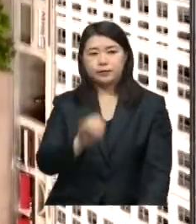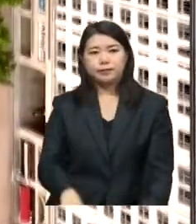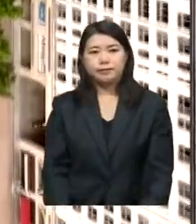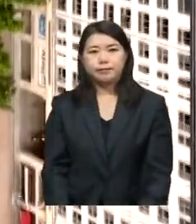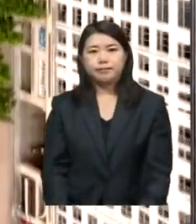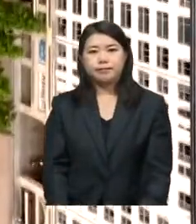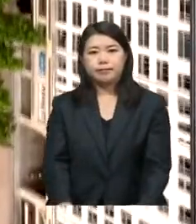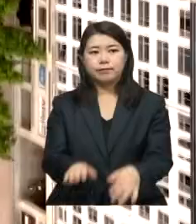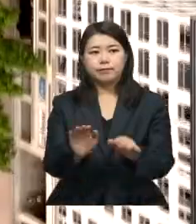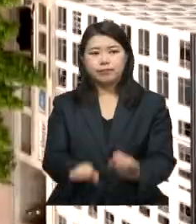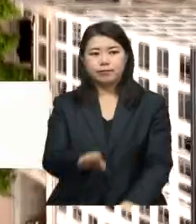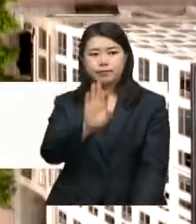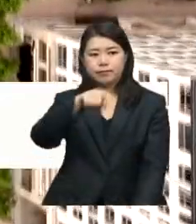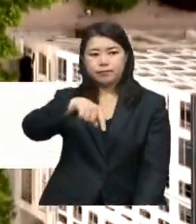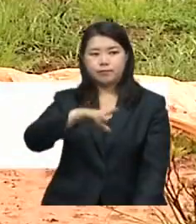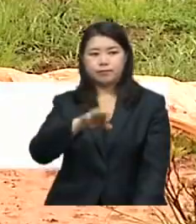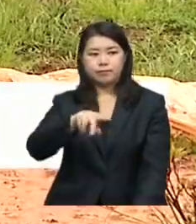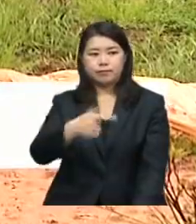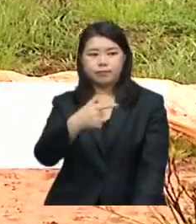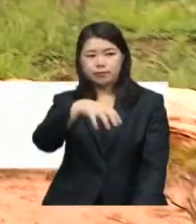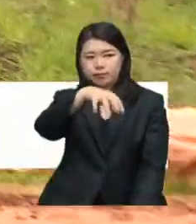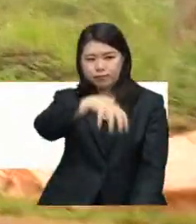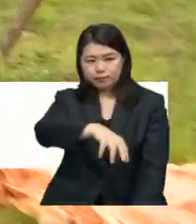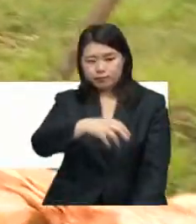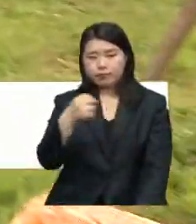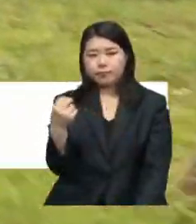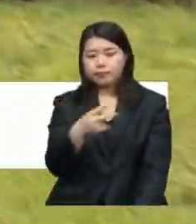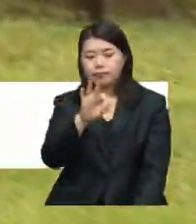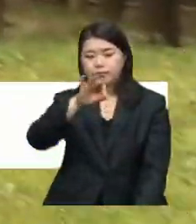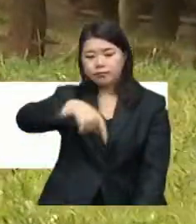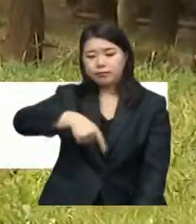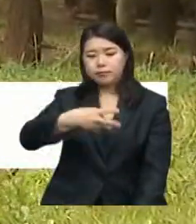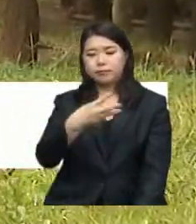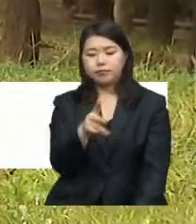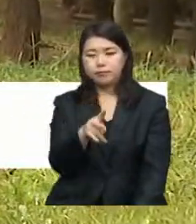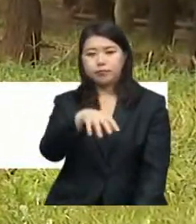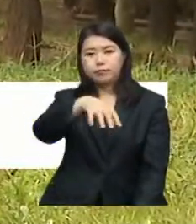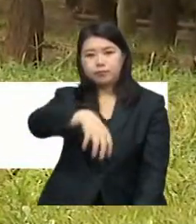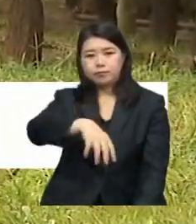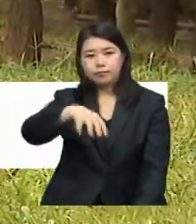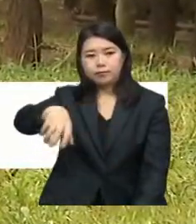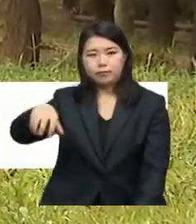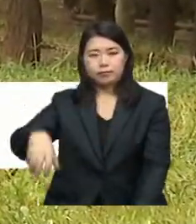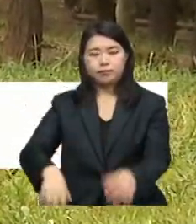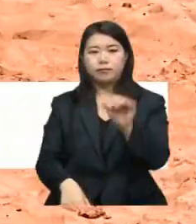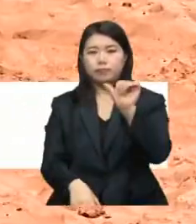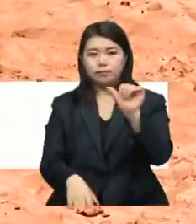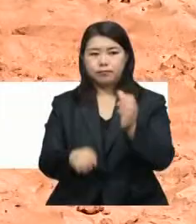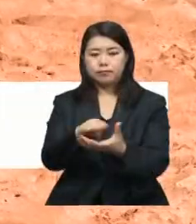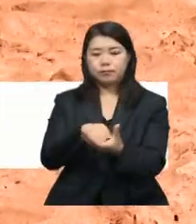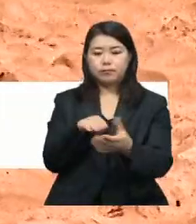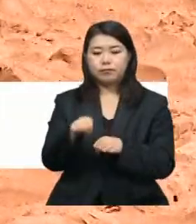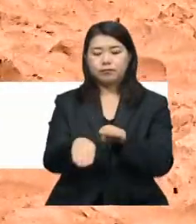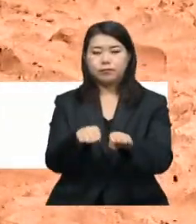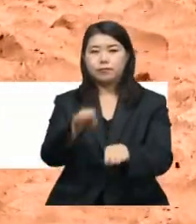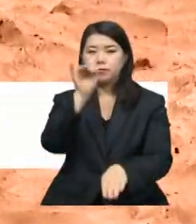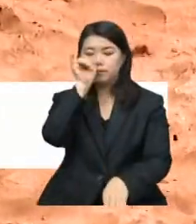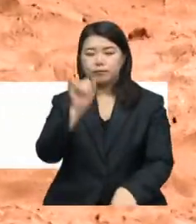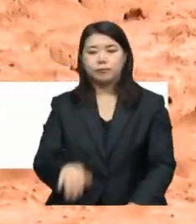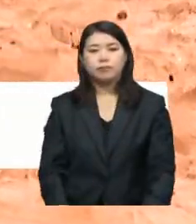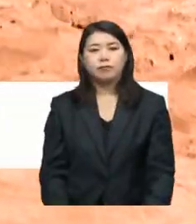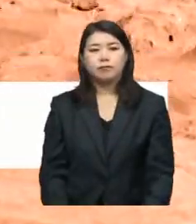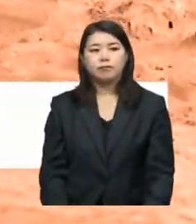현재 풍산 글린 3호공원 황토길을 비롯해 위래 지구 순환 누리길 등 다섯 곳에 맨발 걷기 길이 운영되고